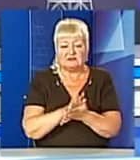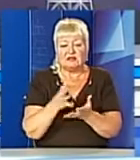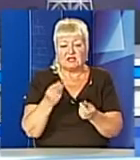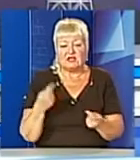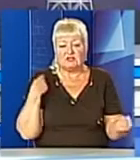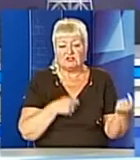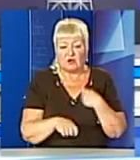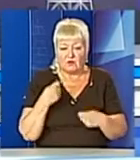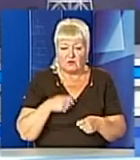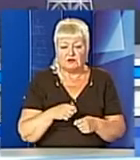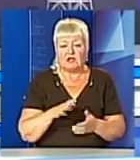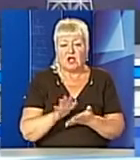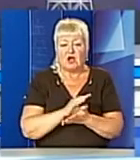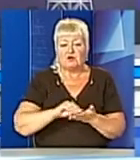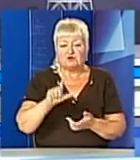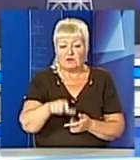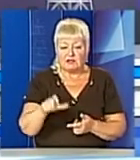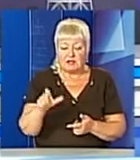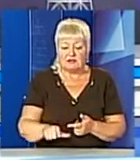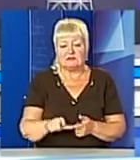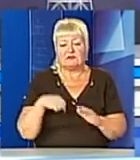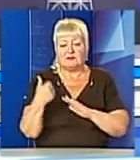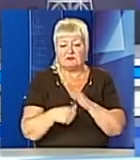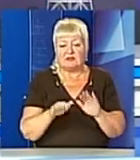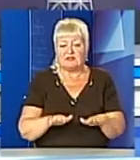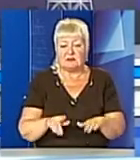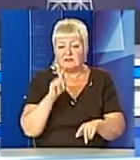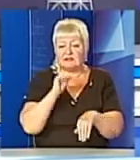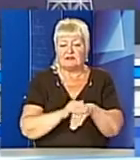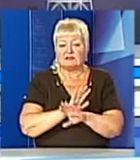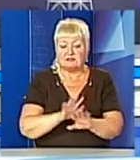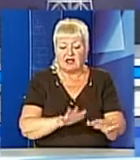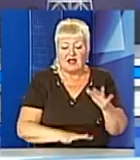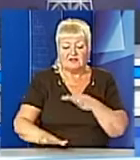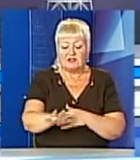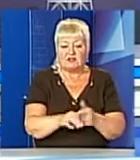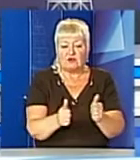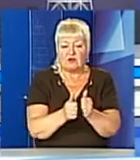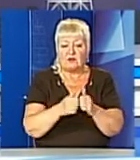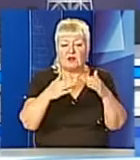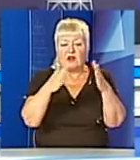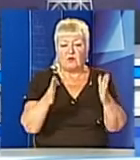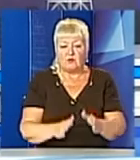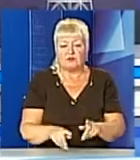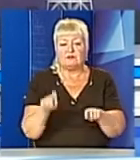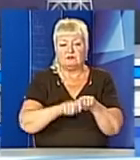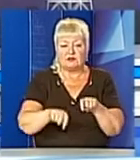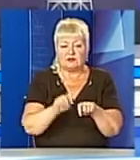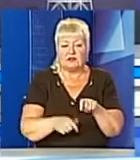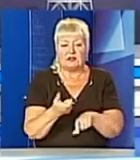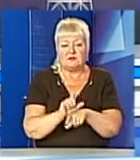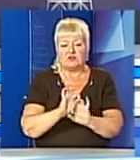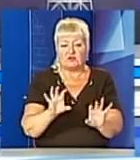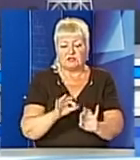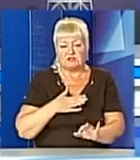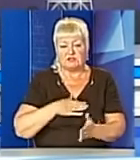гардеробу. Журналісти нових мешканців на місці не застали, однак територію навколо старої будівлі таки проінспектували. Більше